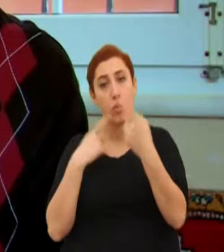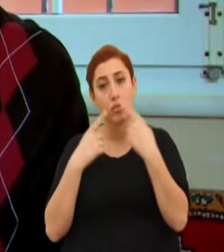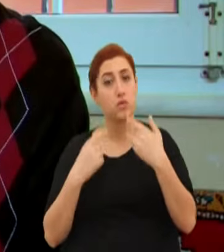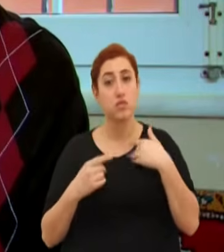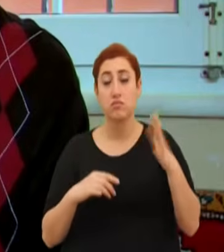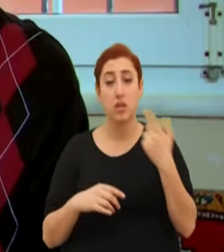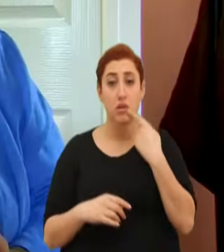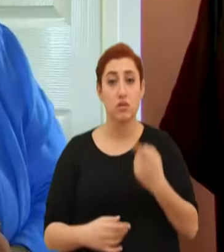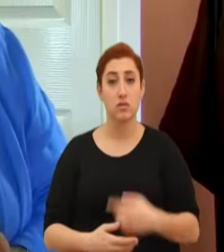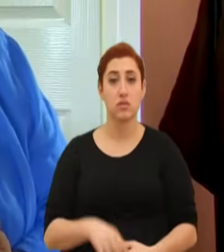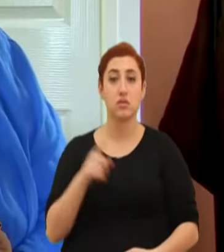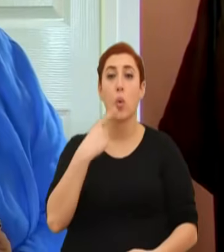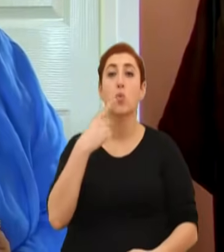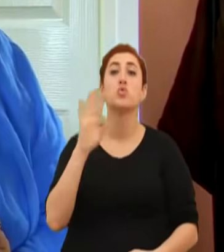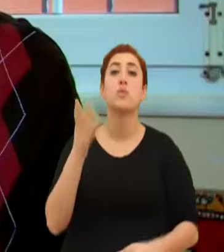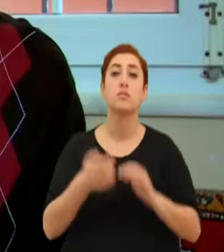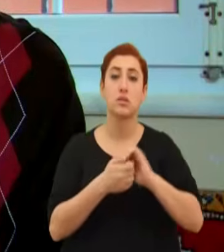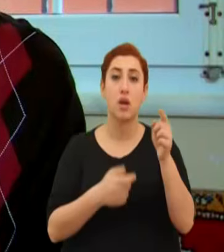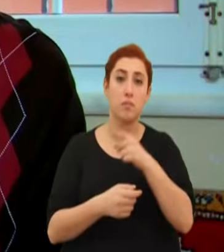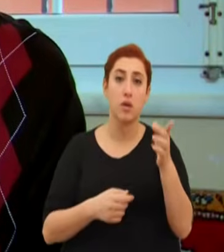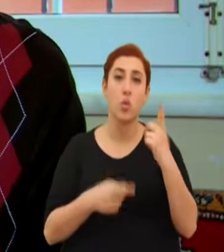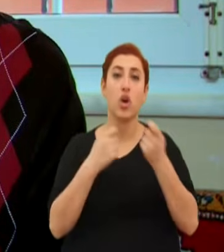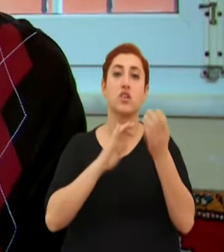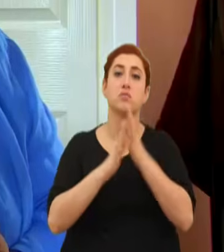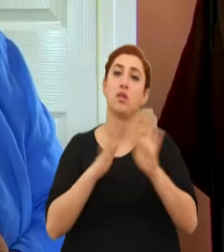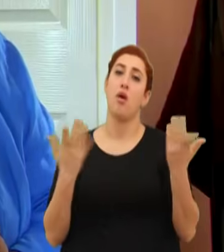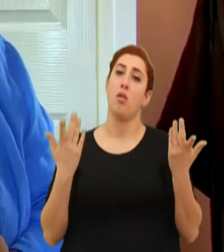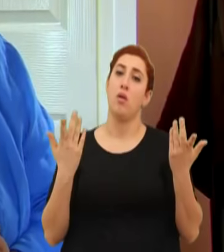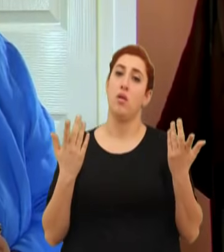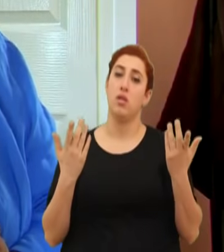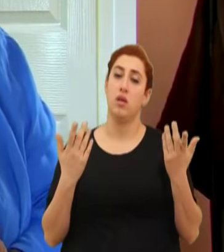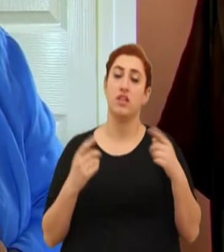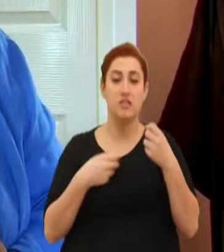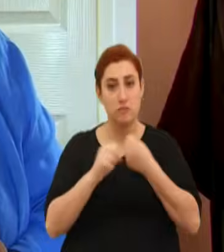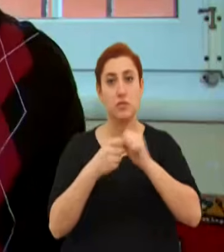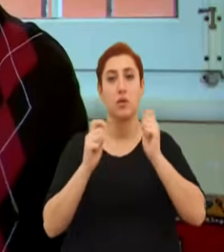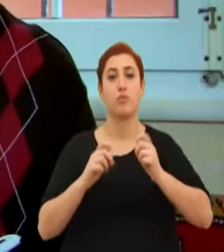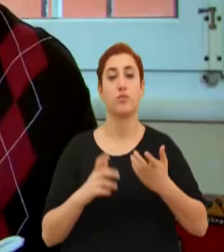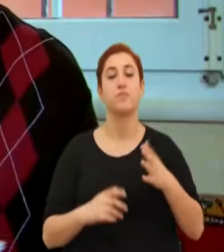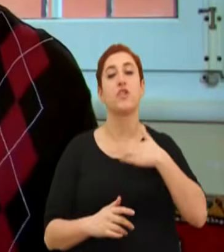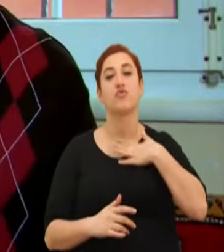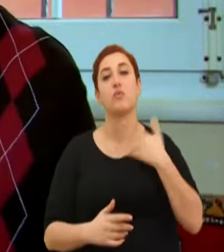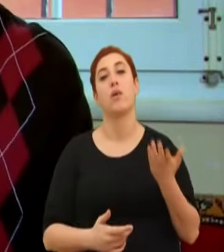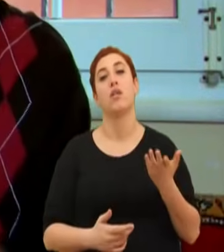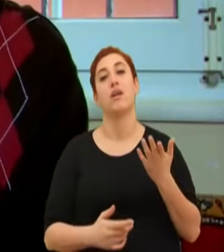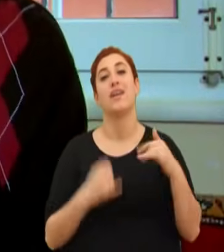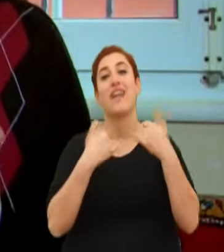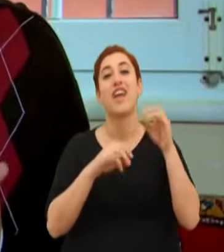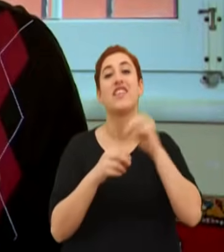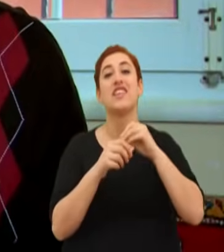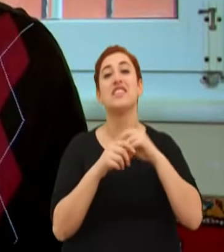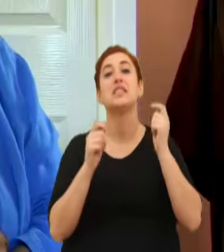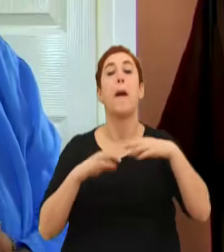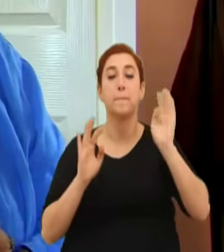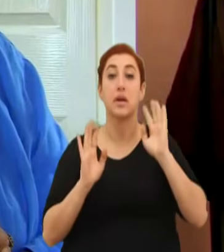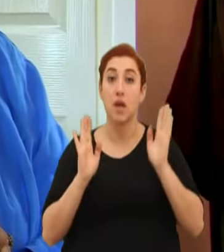bir ha. Ne dersin? Siz konuşmadınız mı kankamla? O iş bitirdiniz. Allah Allah. Yine de diretiyorsun ya. Canım Allah Allah. Tatil için